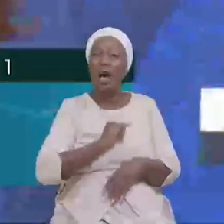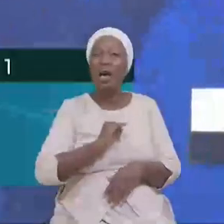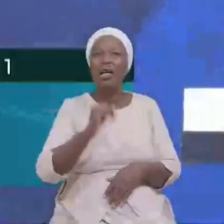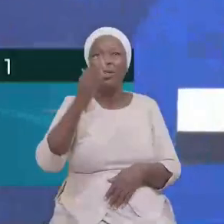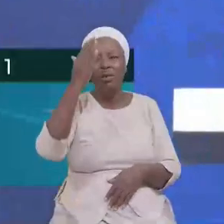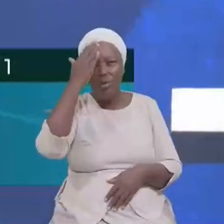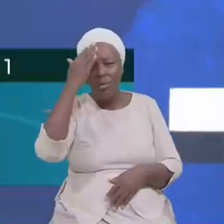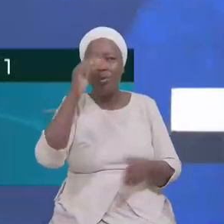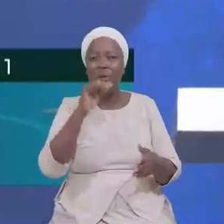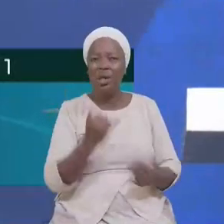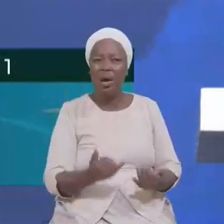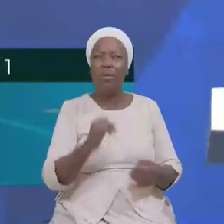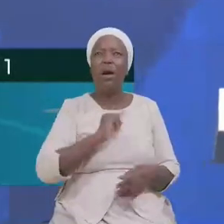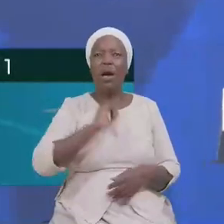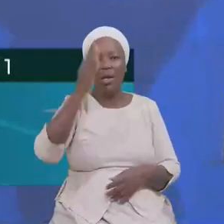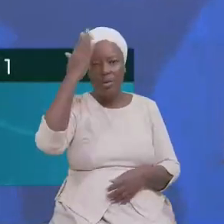Maintenant, je sais